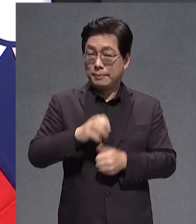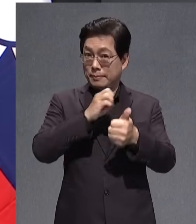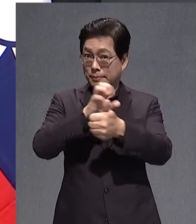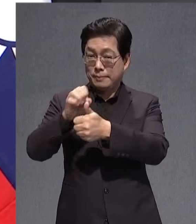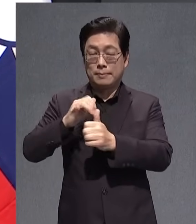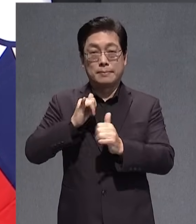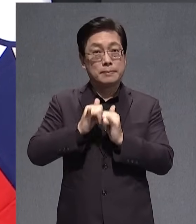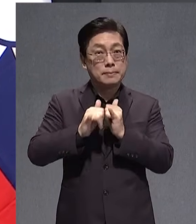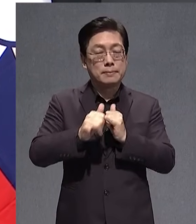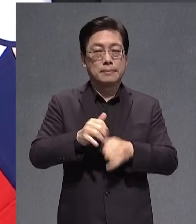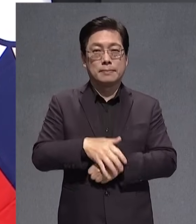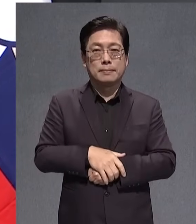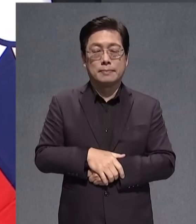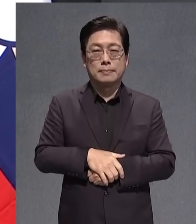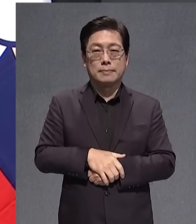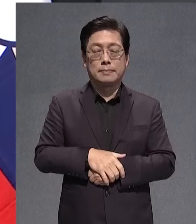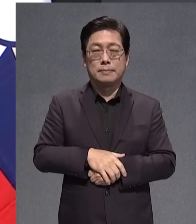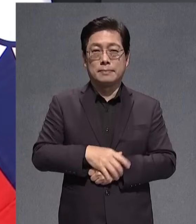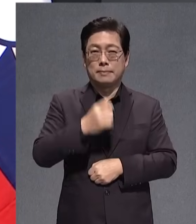醒全国选民，